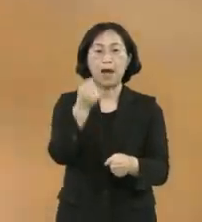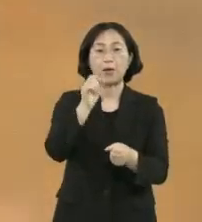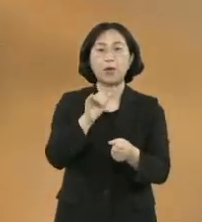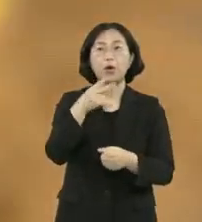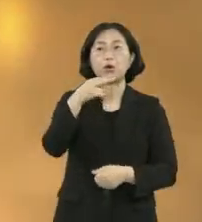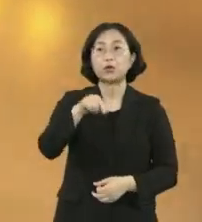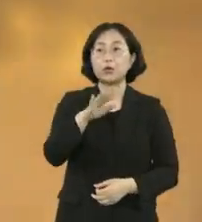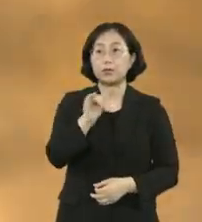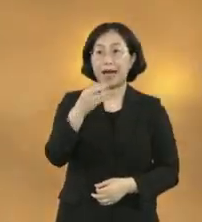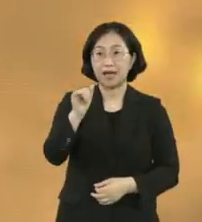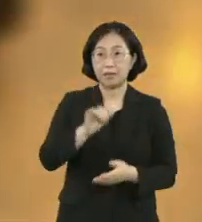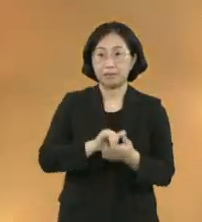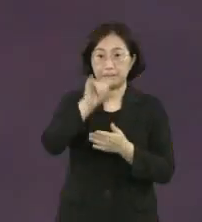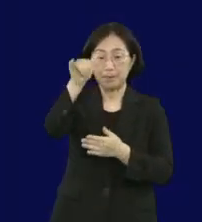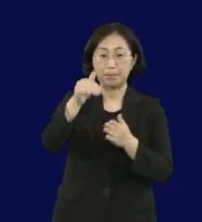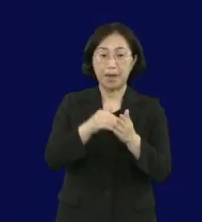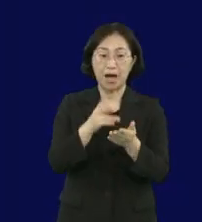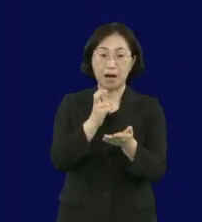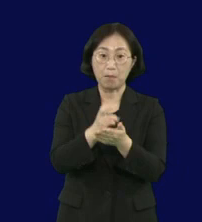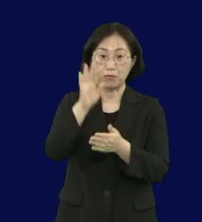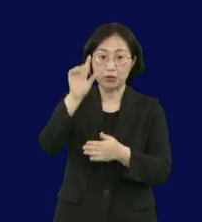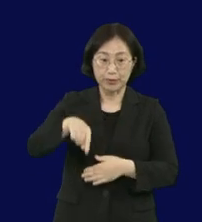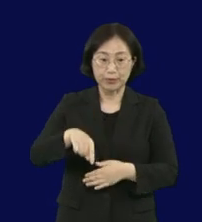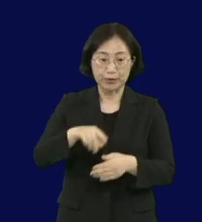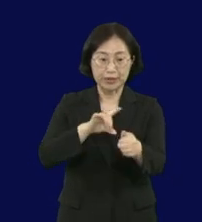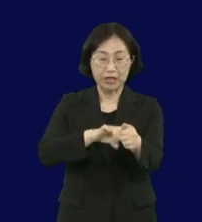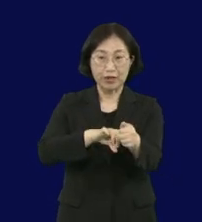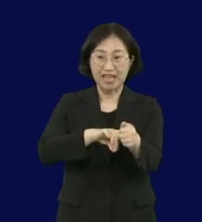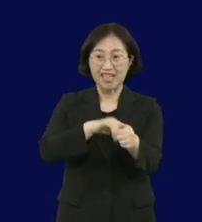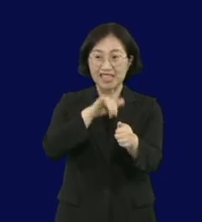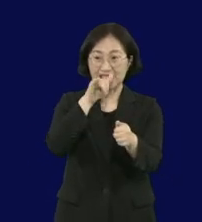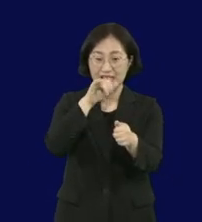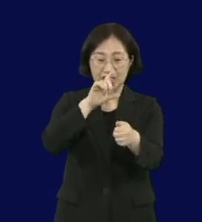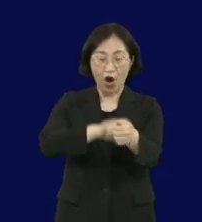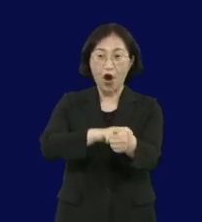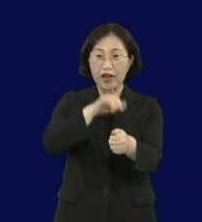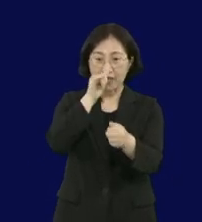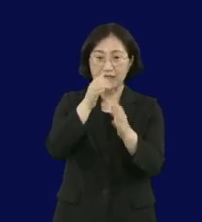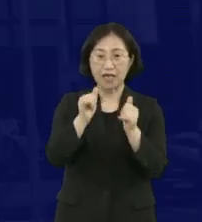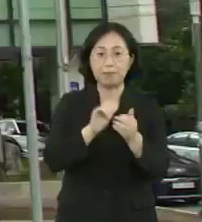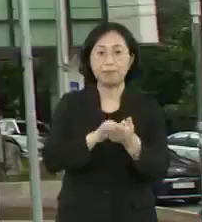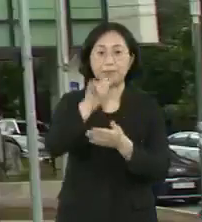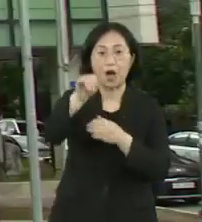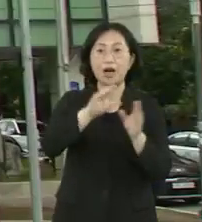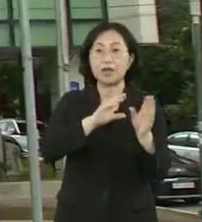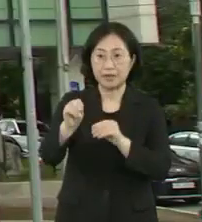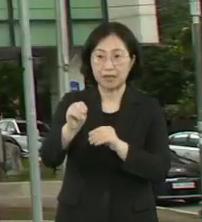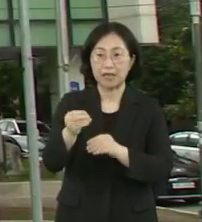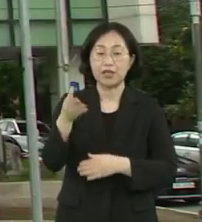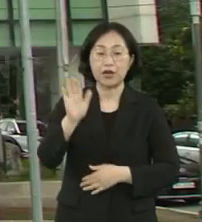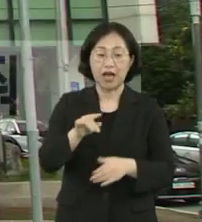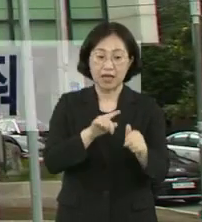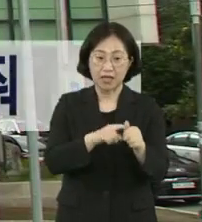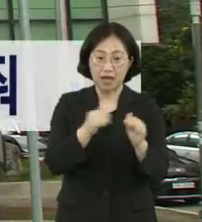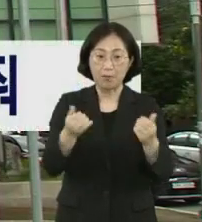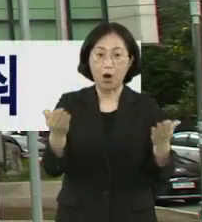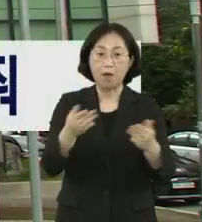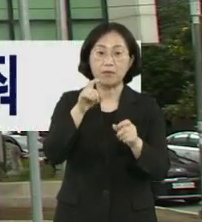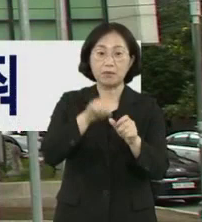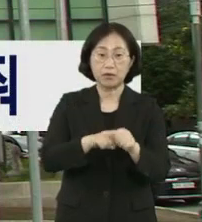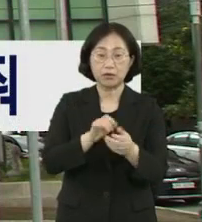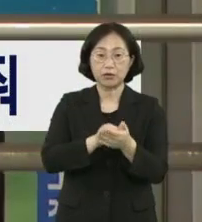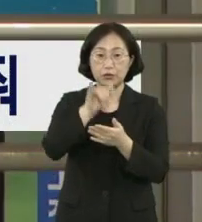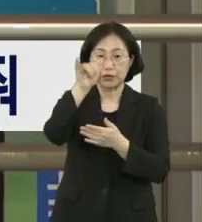떠난 겁니다. 법무부는 전자발찌 착용자의 해외 출국을 금지하고 있습니다. 하지만 A씨가 업무상 출장을